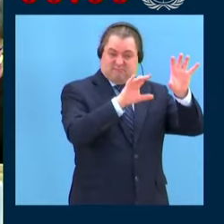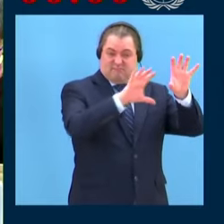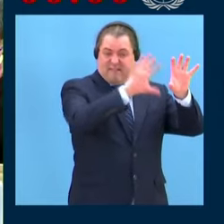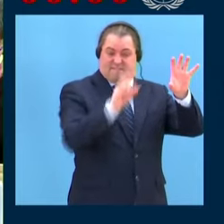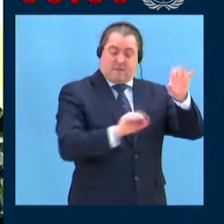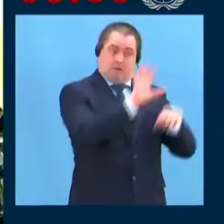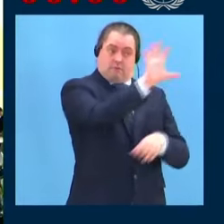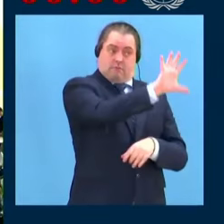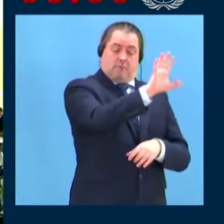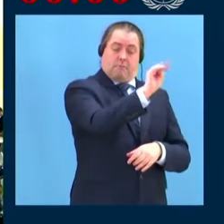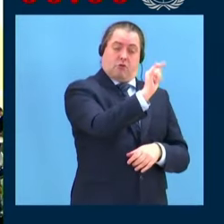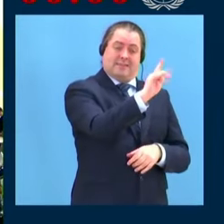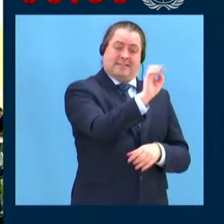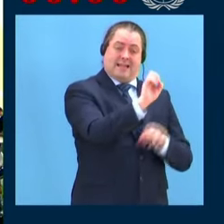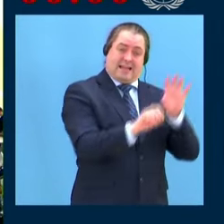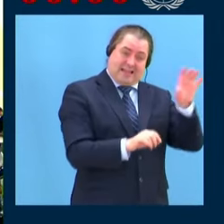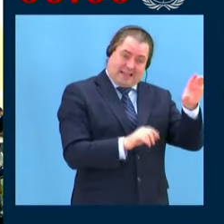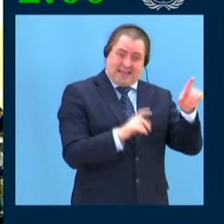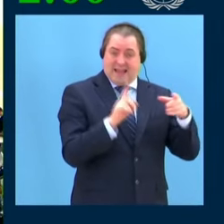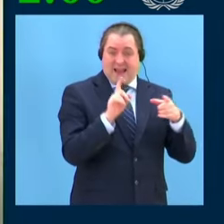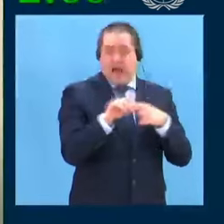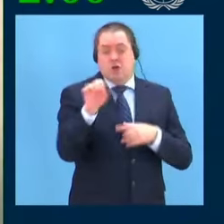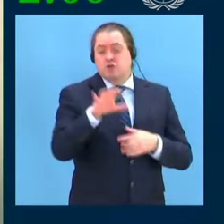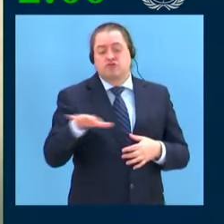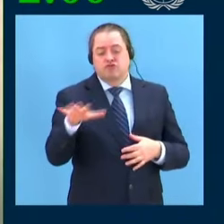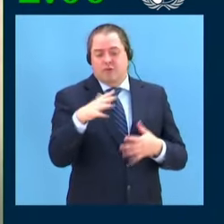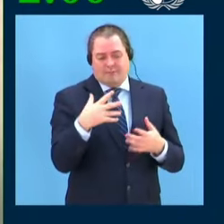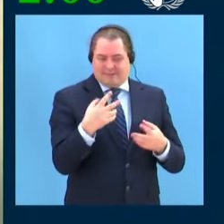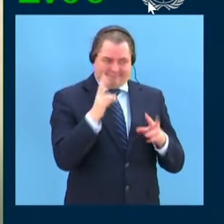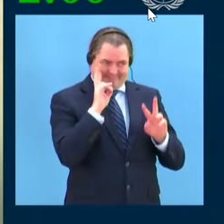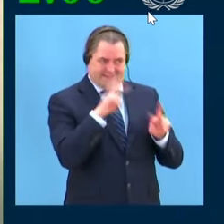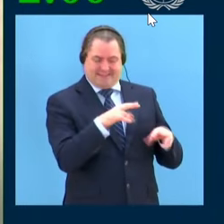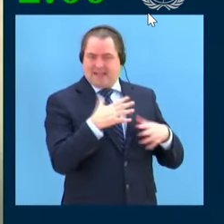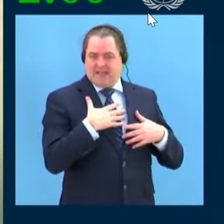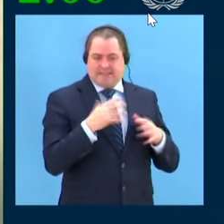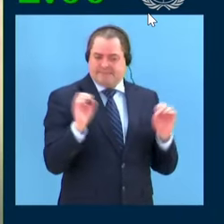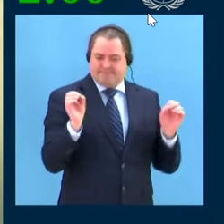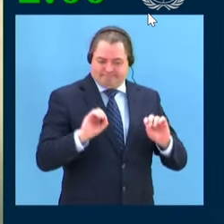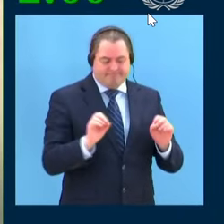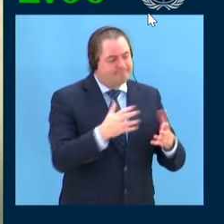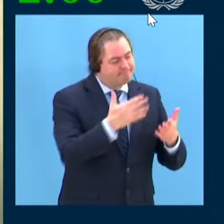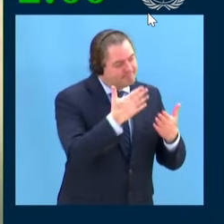islamique de Mauritanie. Your time is up. Votre temps est terminé.